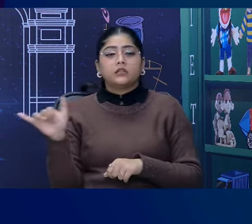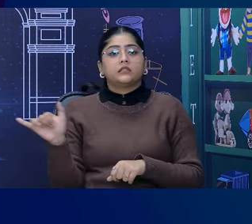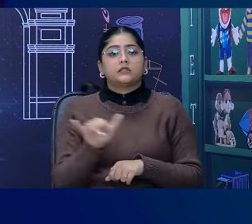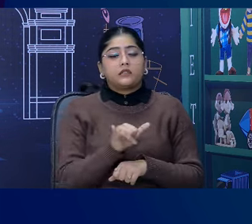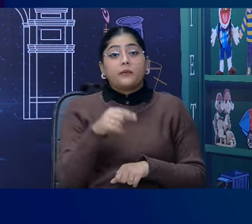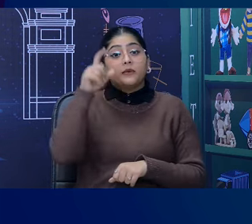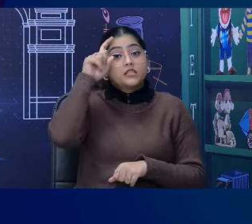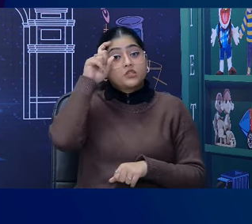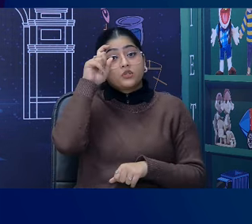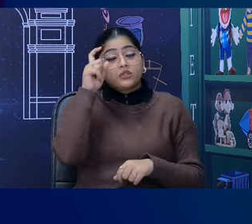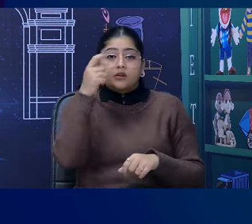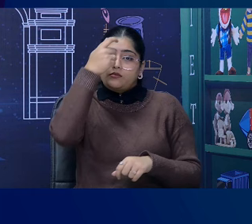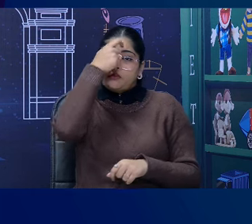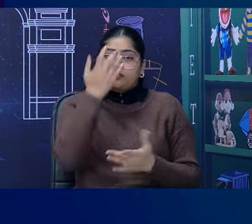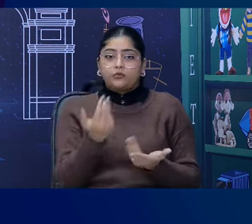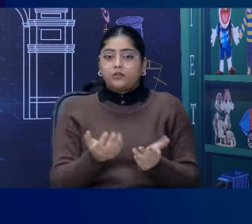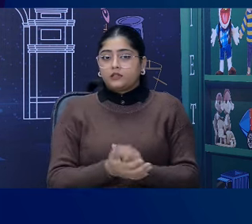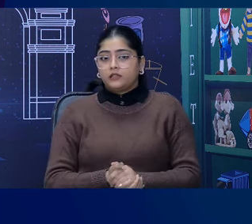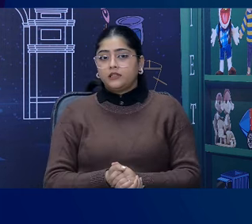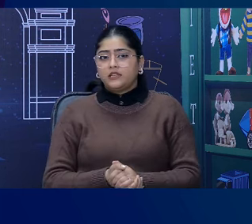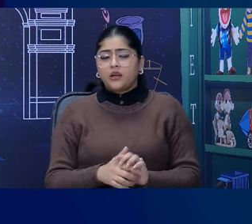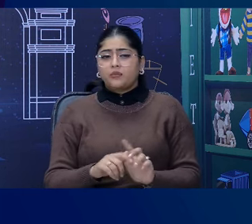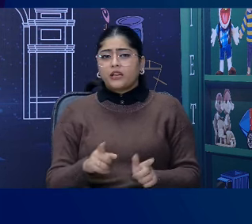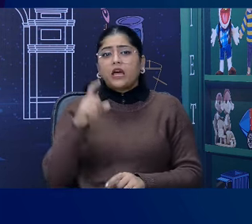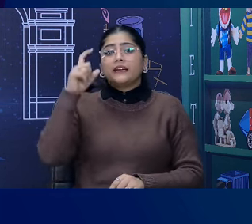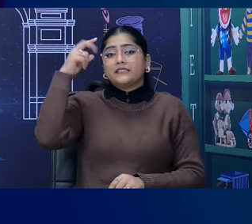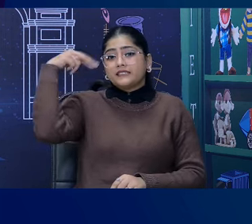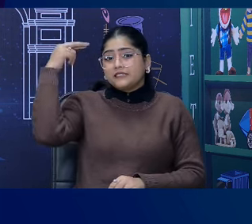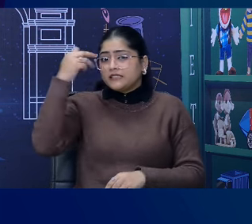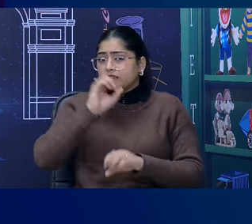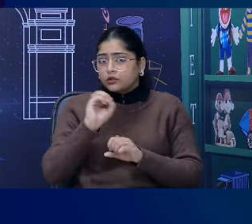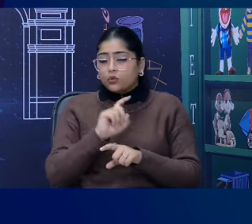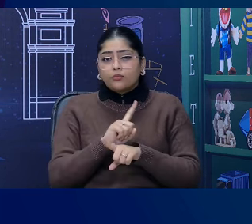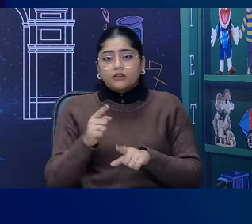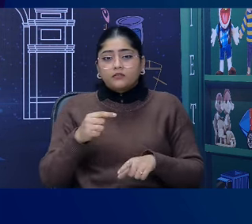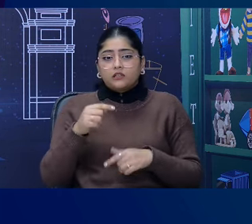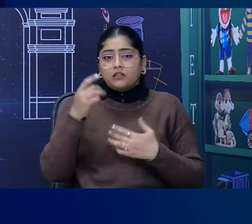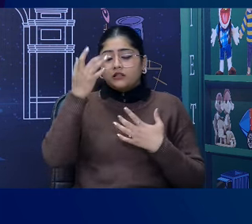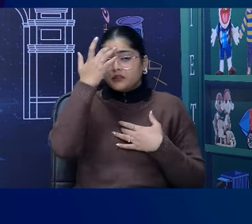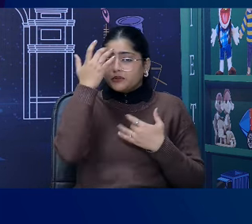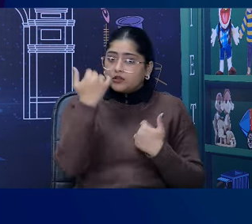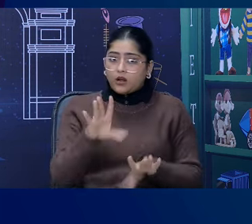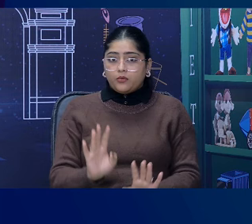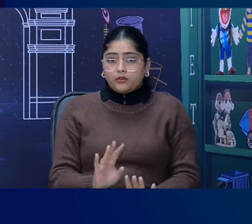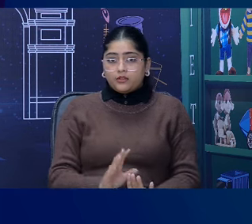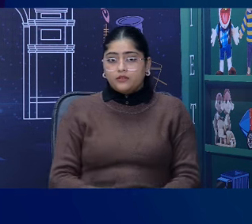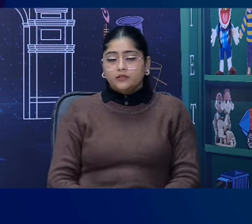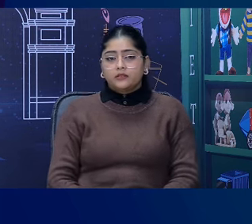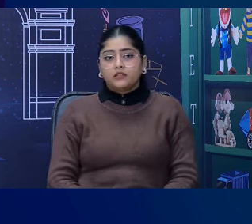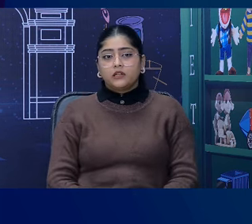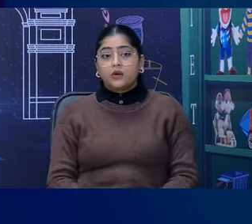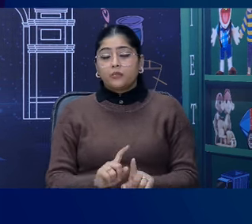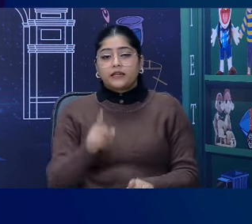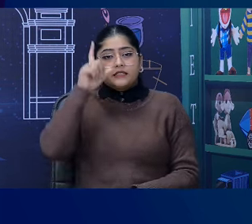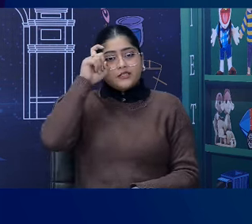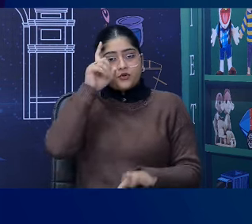स्ट्रेस के क्यों क्योंकि कोई रीजन नहीं है उस बच्चे का पेट खराब होने का या बुखार होने का बट क्योंकि स्ट्रेसफुल